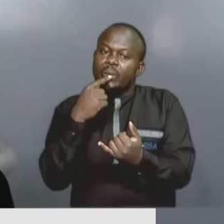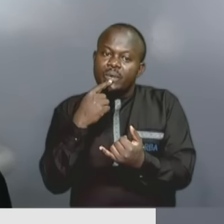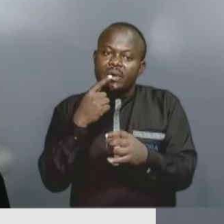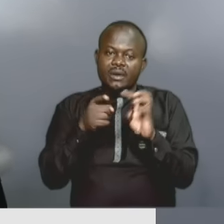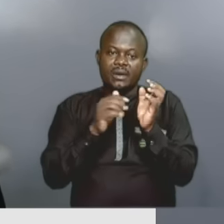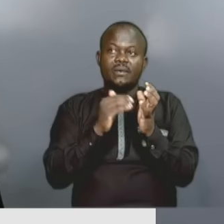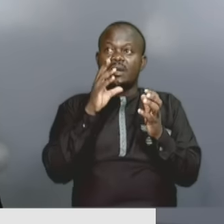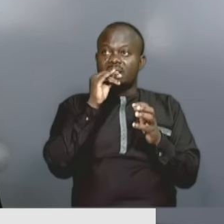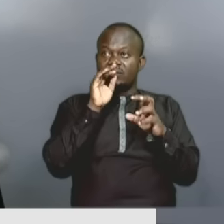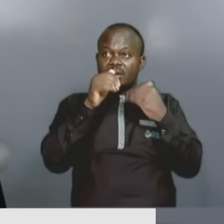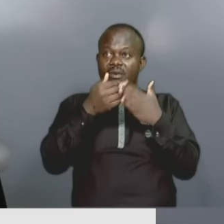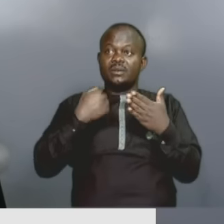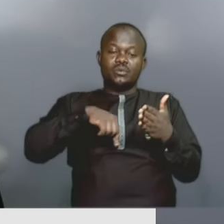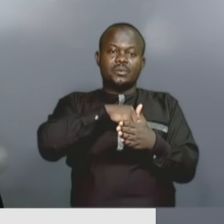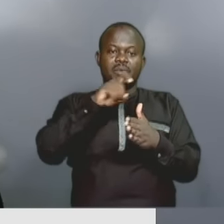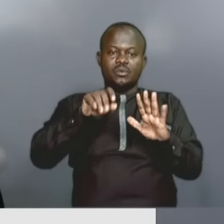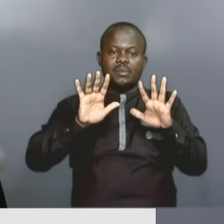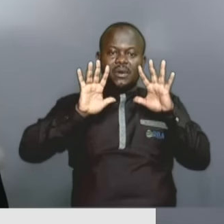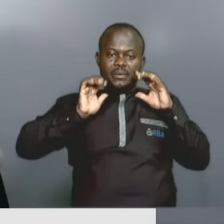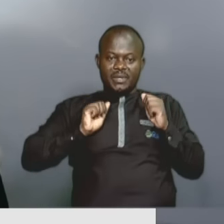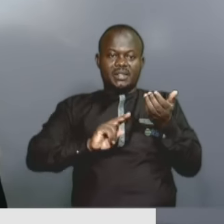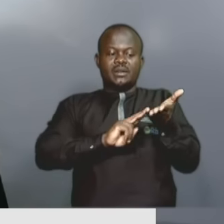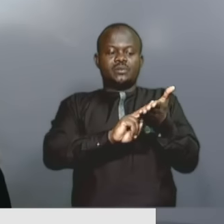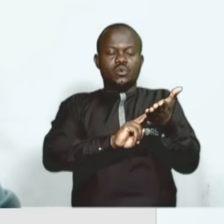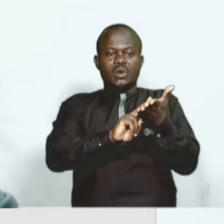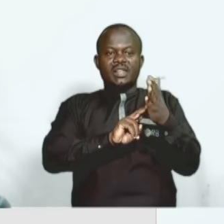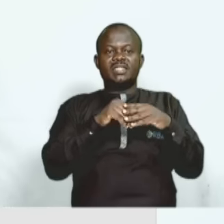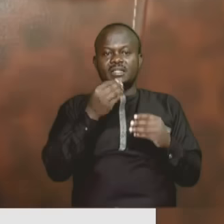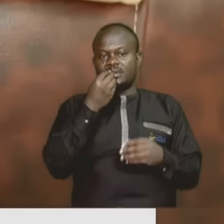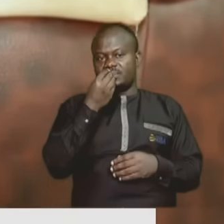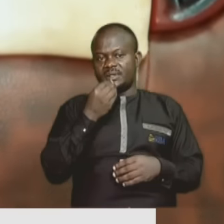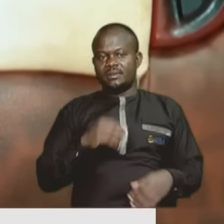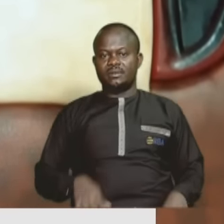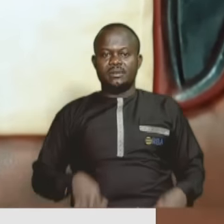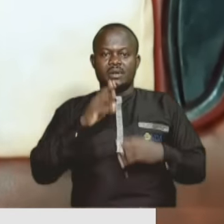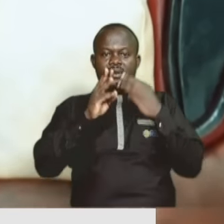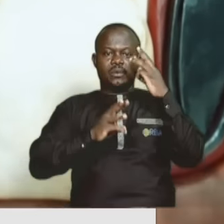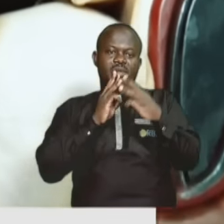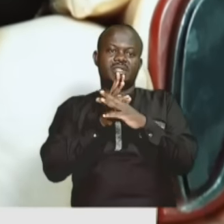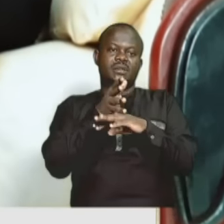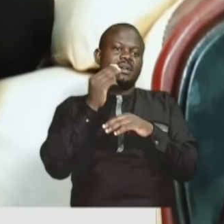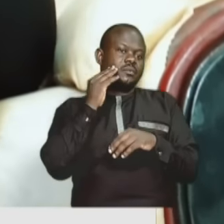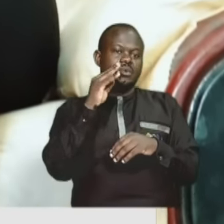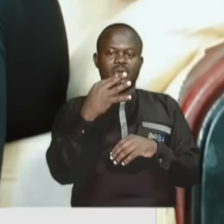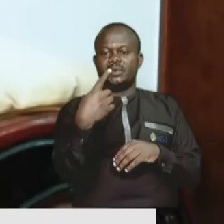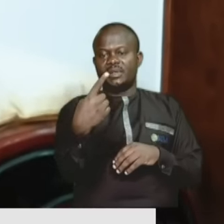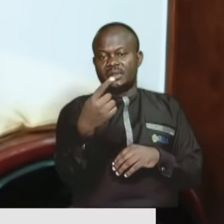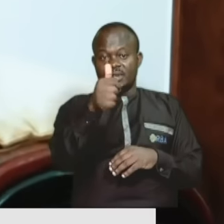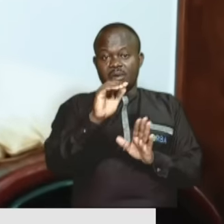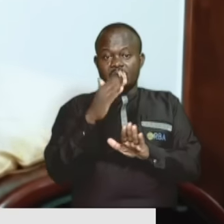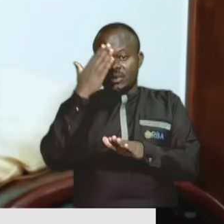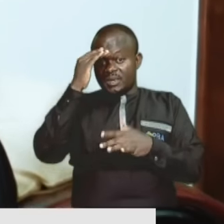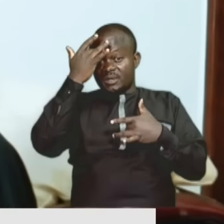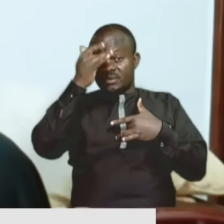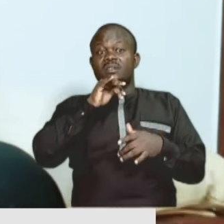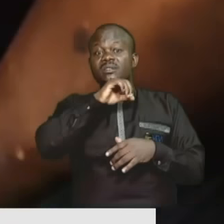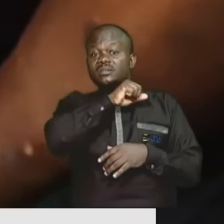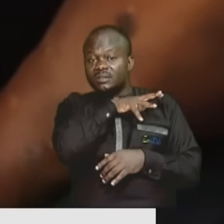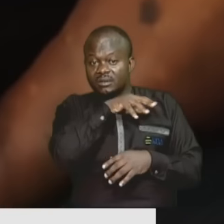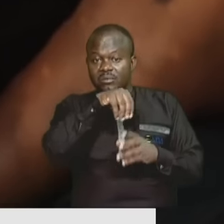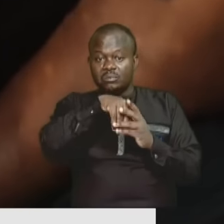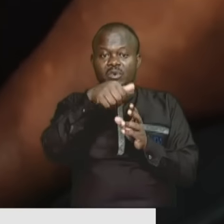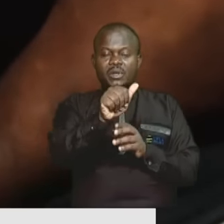ngo tugomba kwirinda dukoresheje imirire. Ku isi abasaga miliyoni 41 nibo bicwa n'indwara zitandura, muri